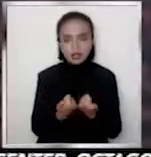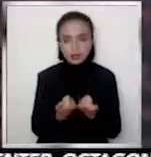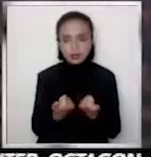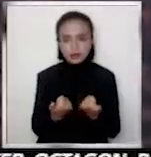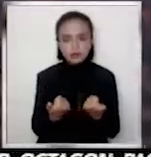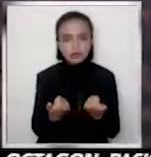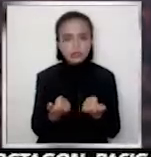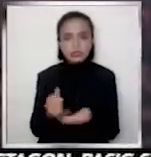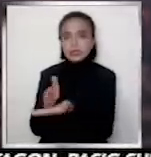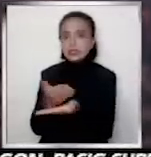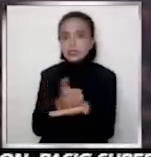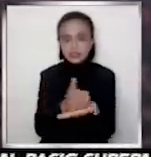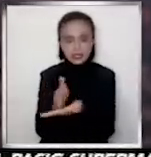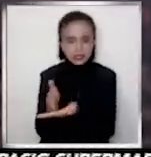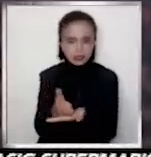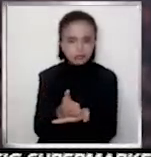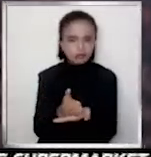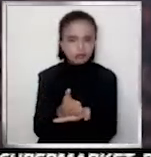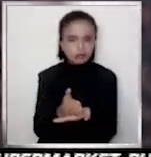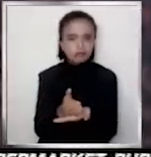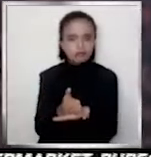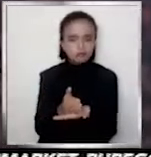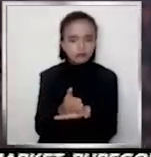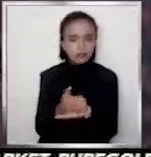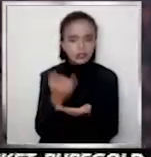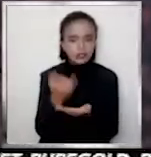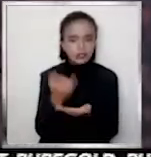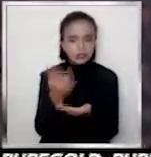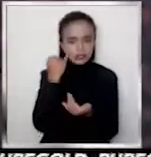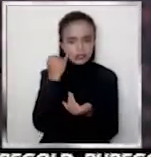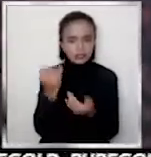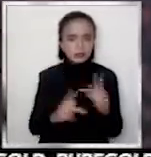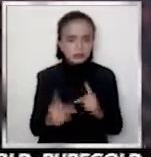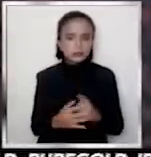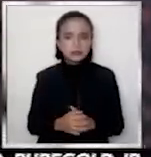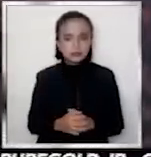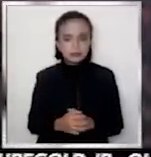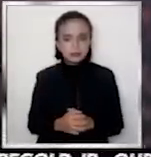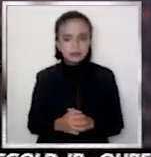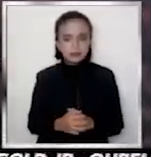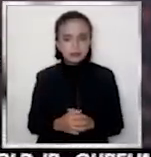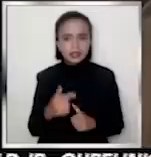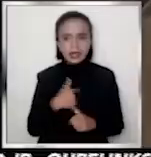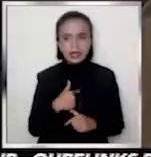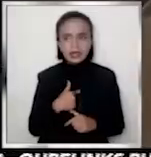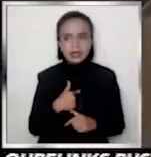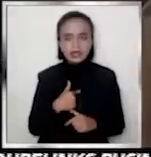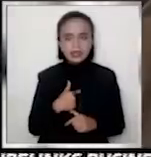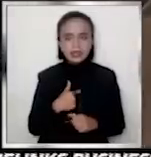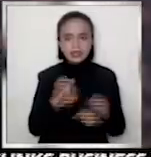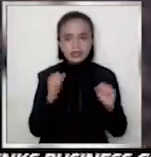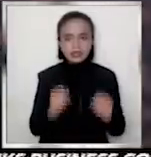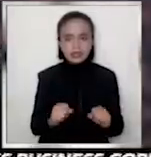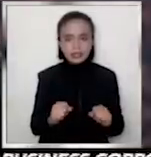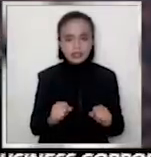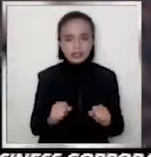sharing ideas of how I could bring my career, grow my career or bring it into a different